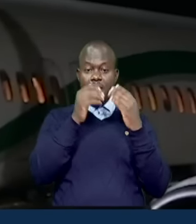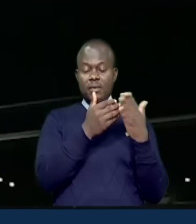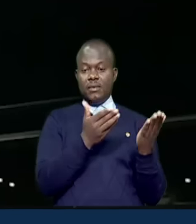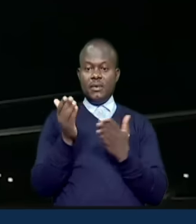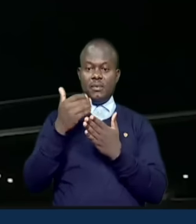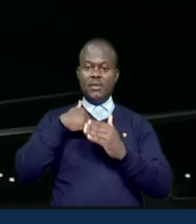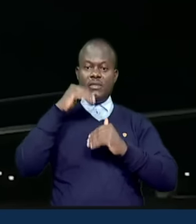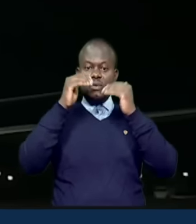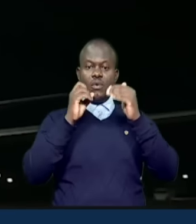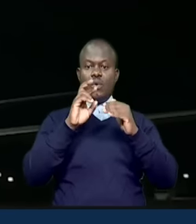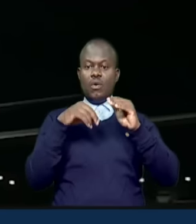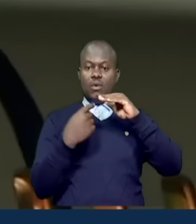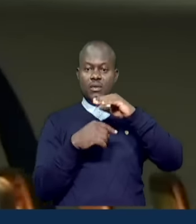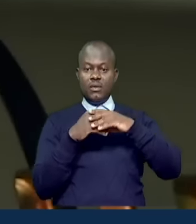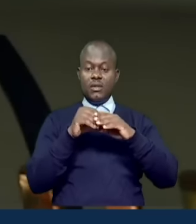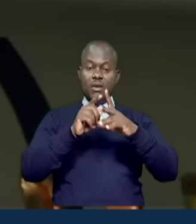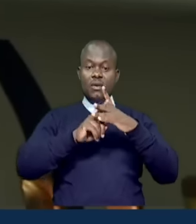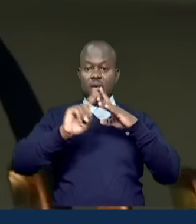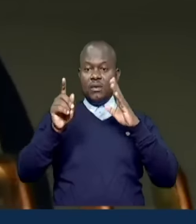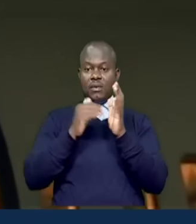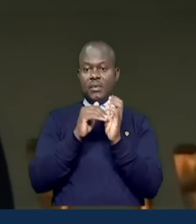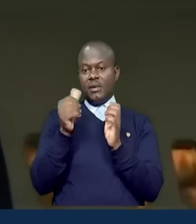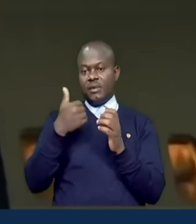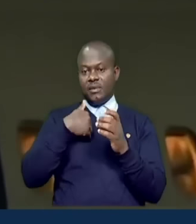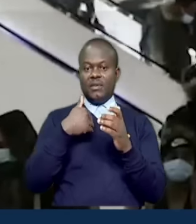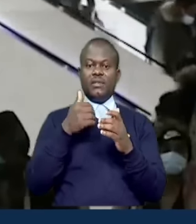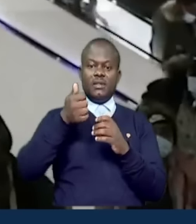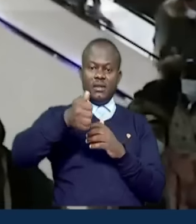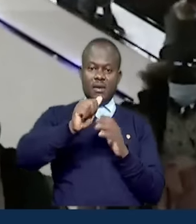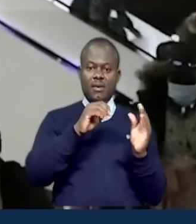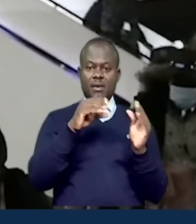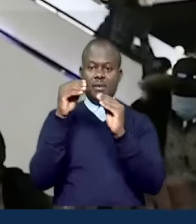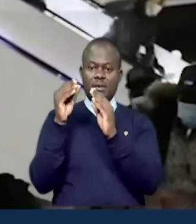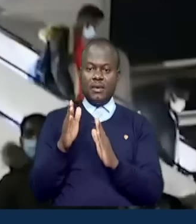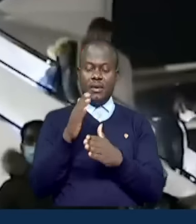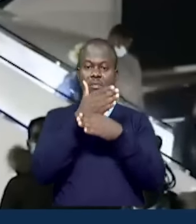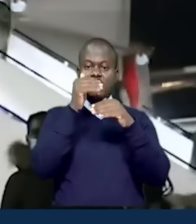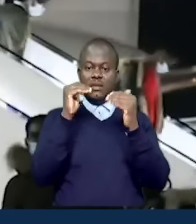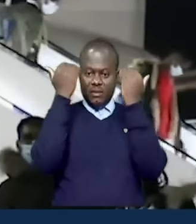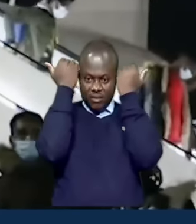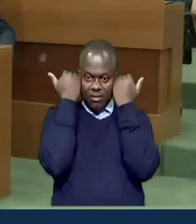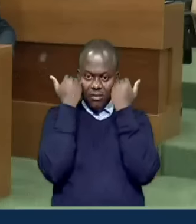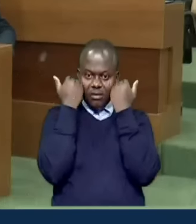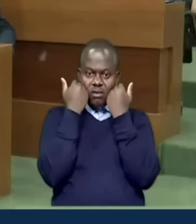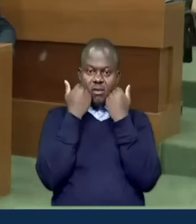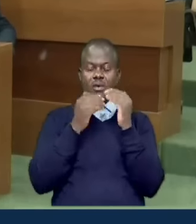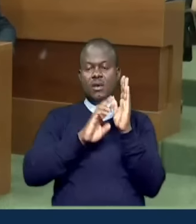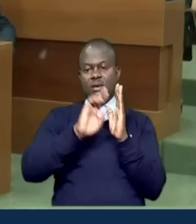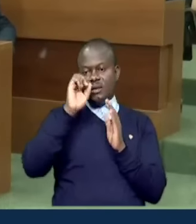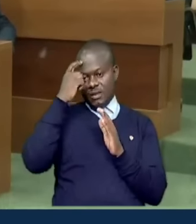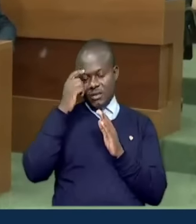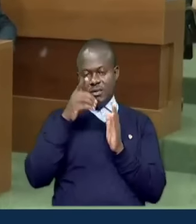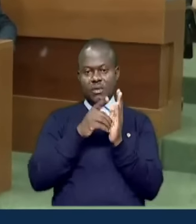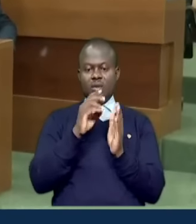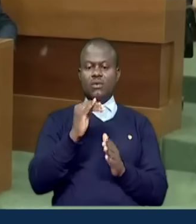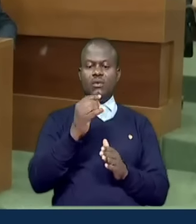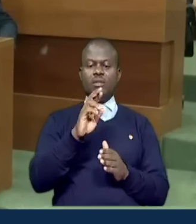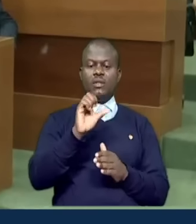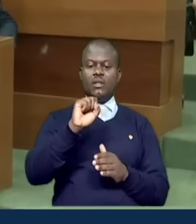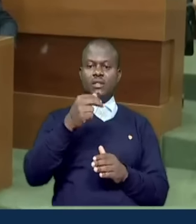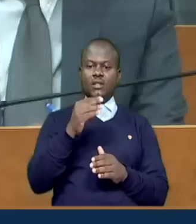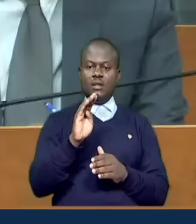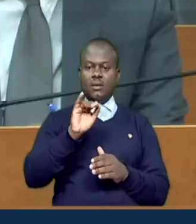urwego cyangwa stati y'ubuhunzi n'abazaba bafite iy'abimukira. Minisitiri w'ubutabera akaba ari intumwa nkuru ya Leta Dr. Shebuja Emmanuel yagaragaje uburyo